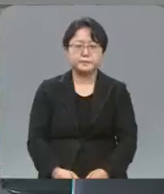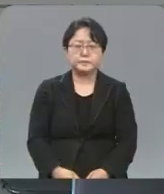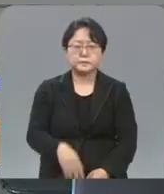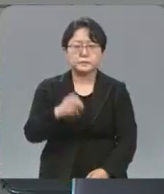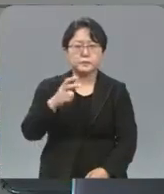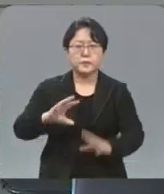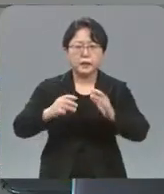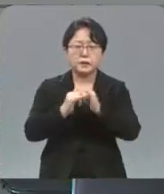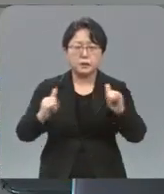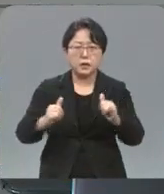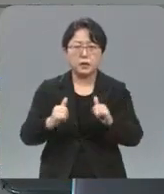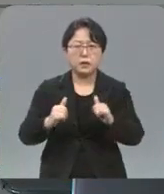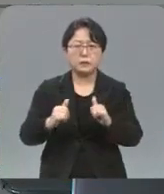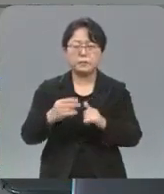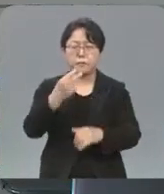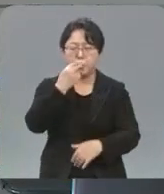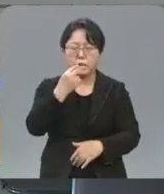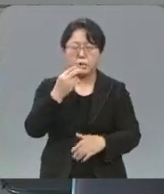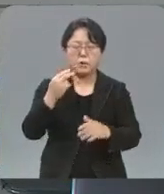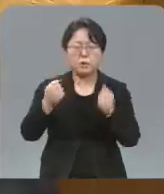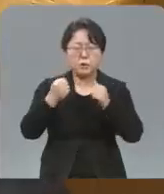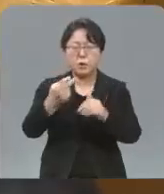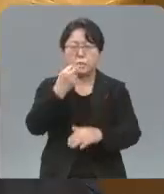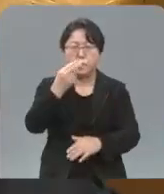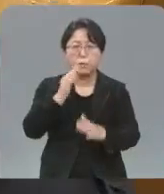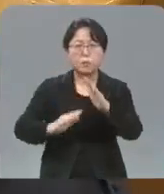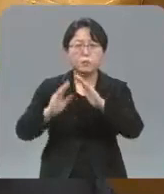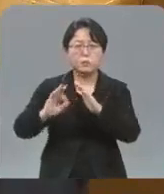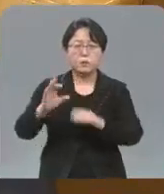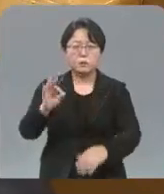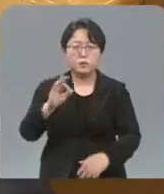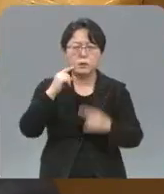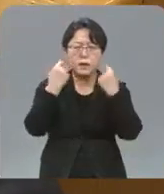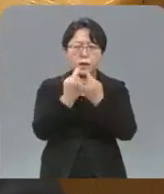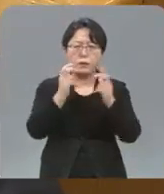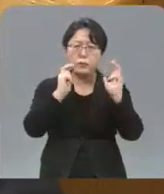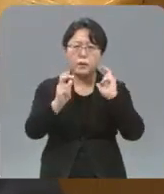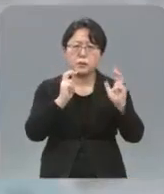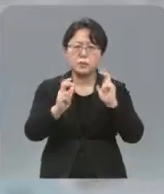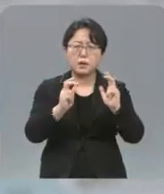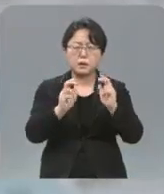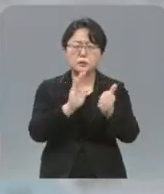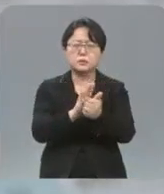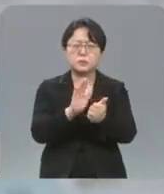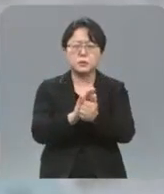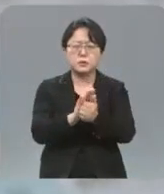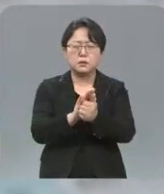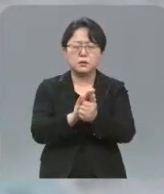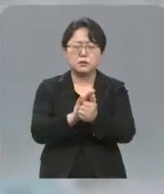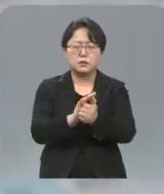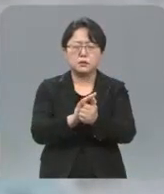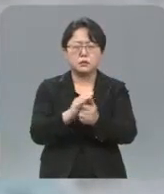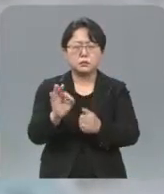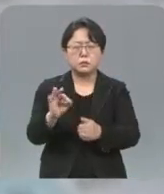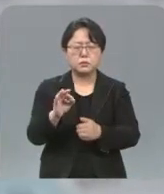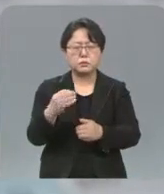또 국민이 준조세로 납부한 건강보험 재정으로 사기업인 보험사를 지원하는 것은 가계 부담